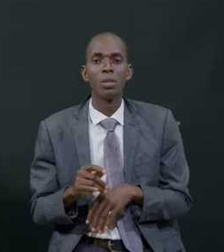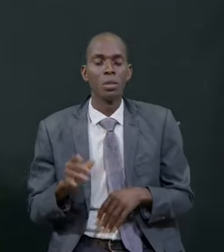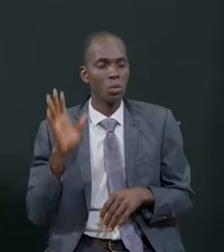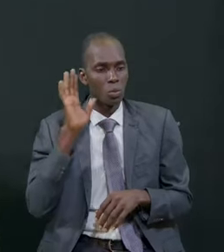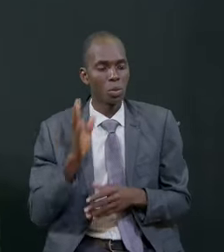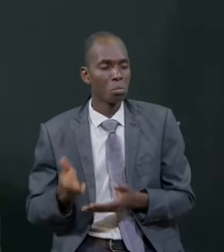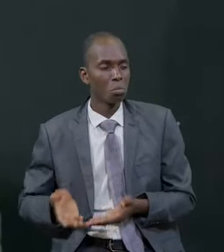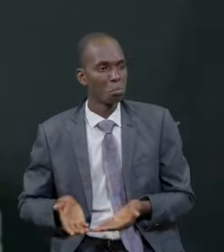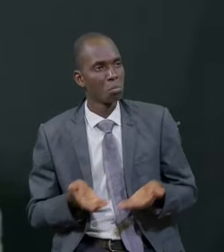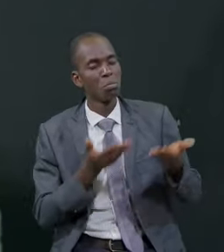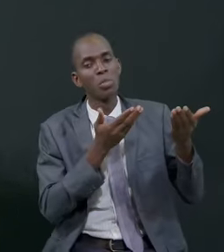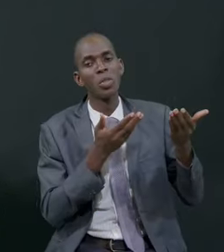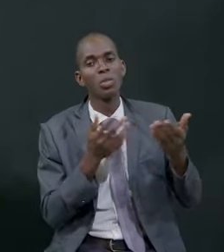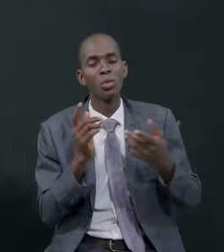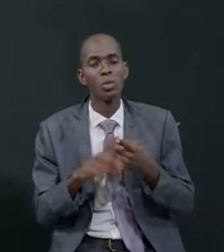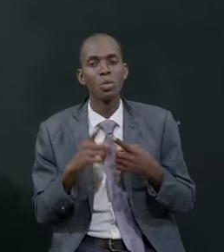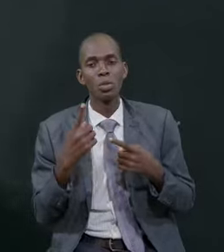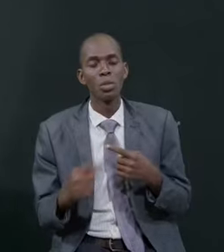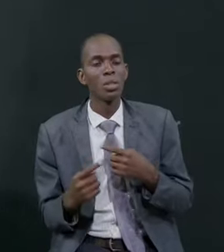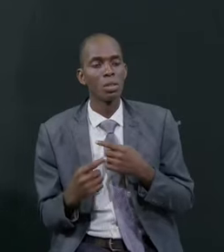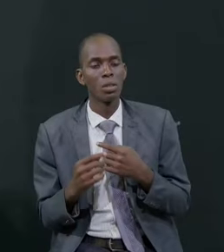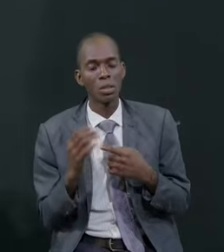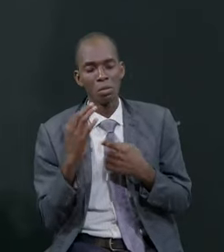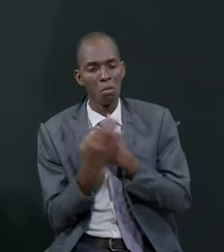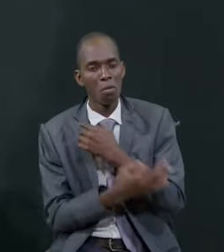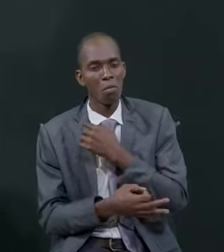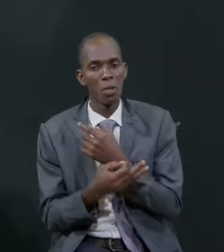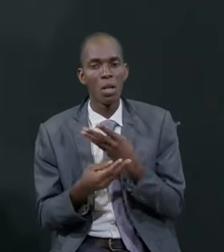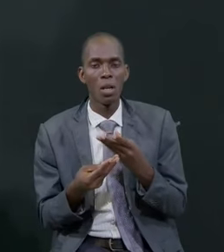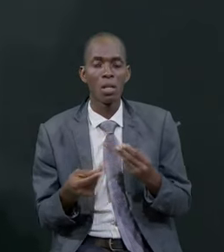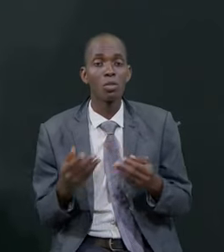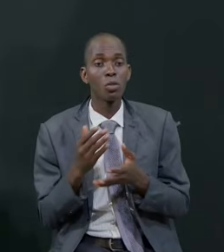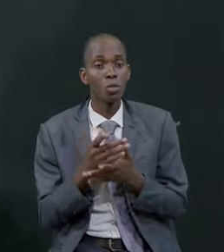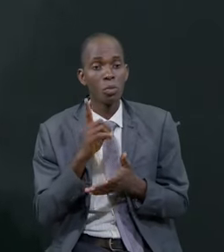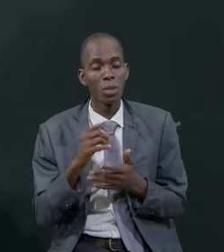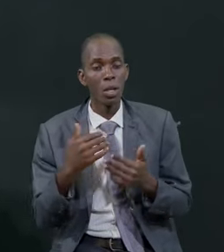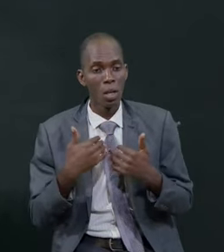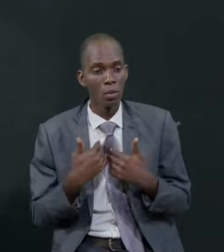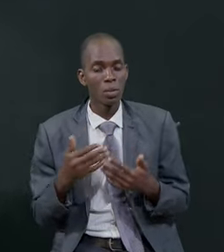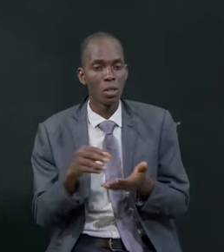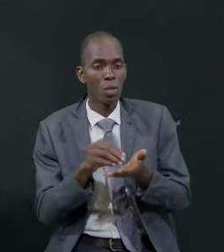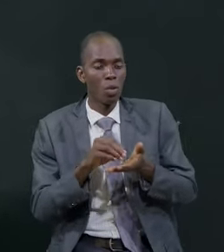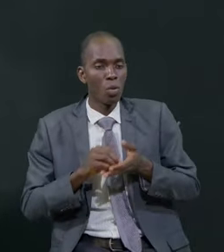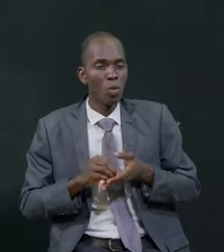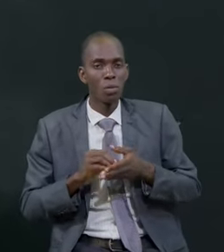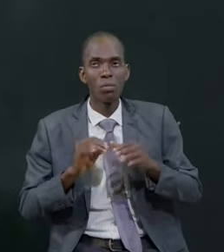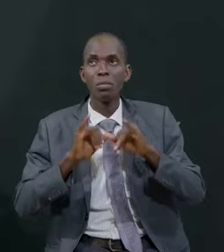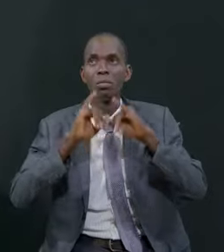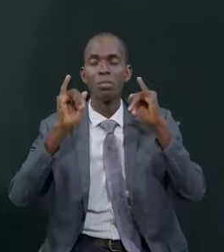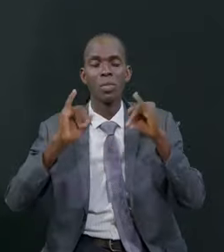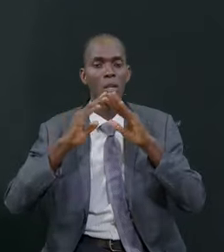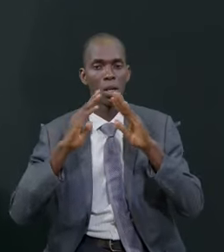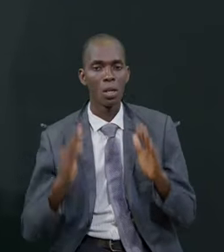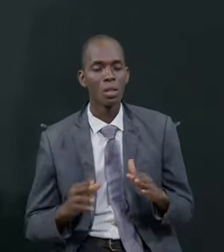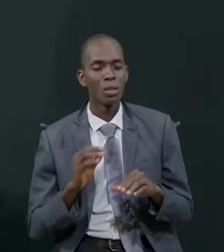si vous les voyez. Ils amènent ça là où ils sont. Et certains ont même des couvents dans les lieux où là où